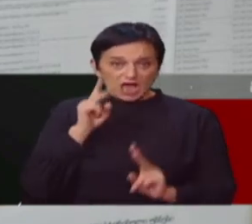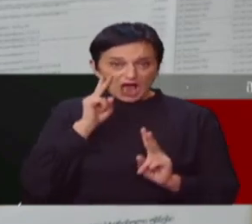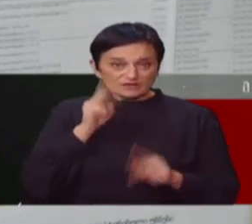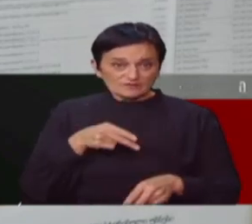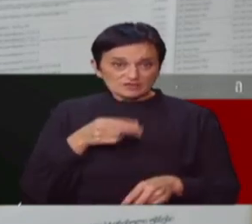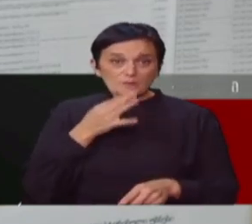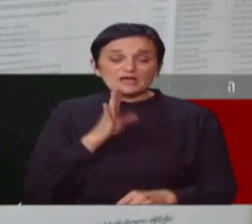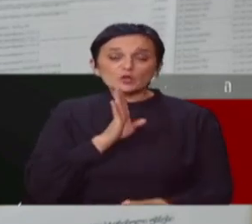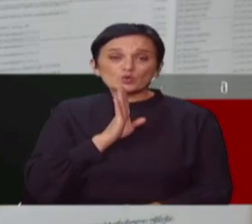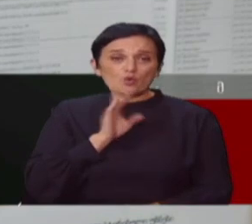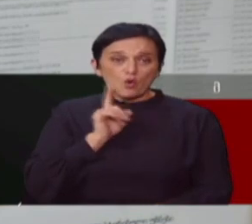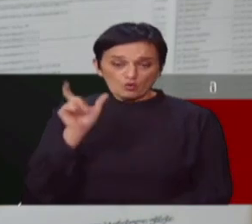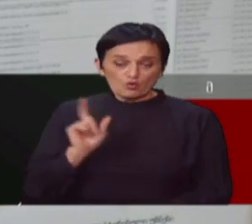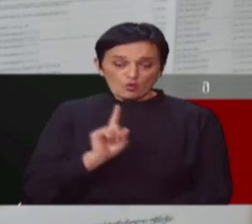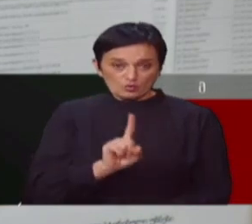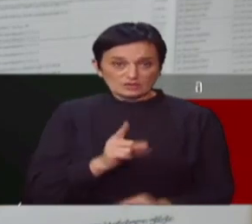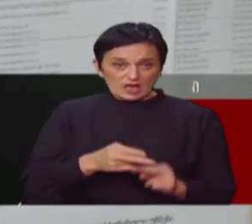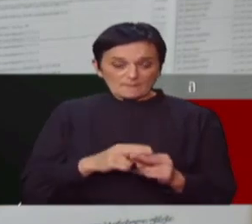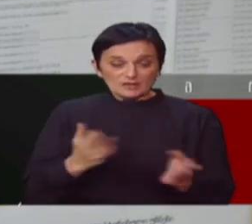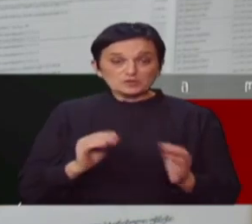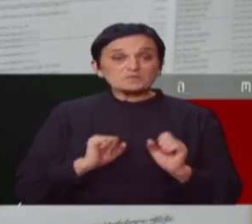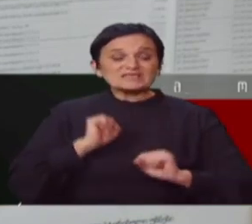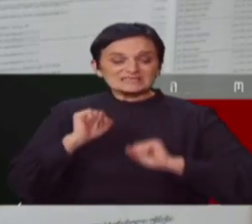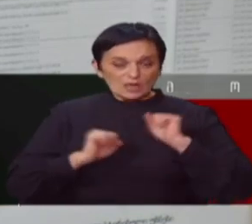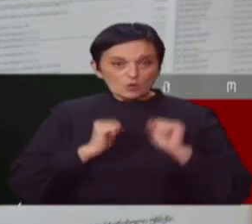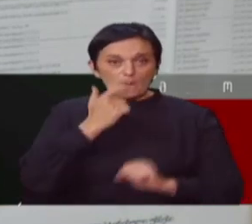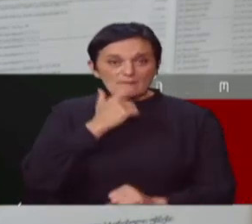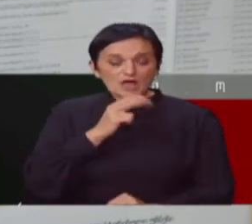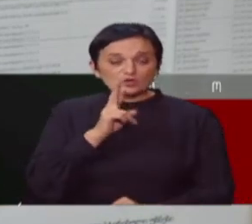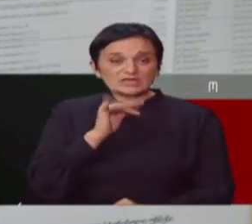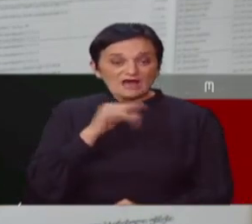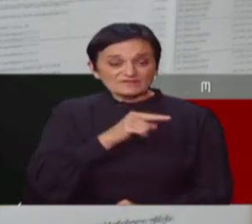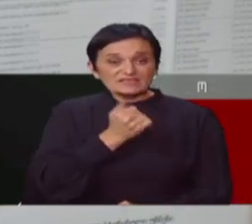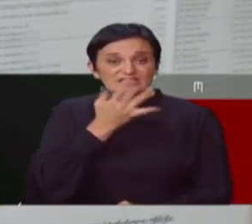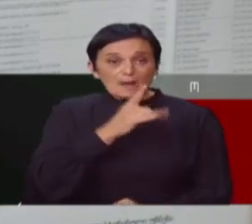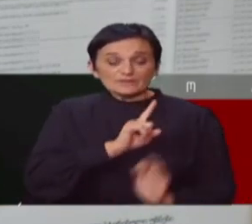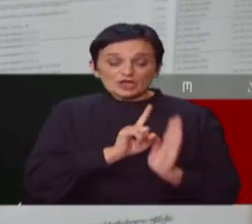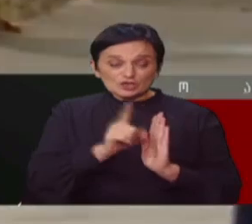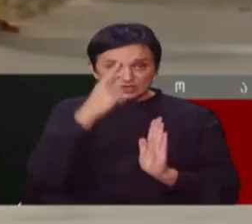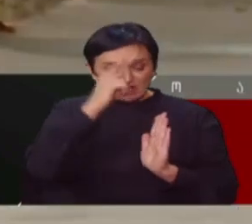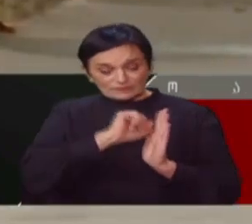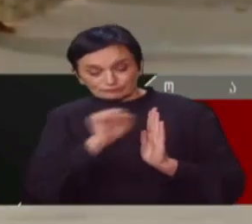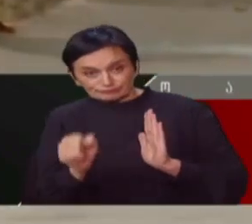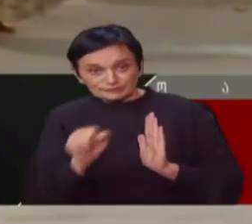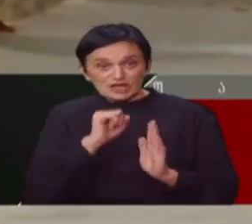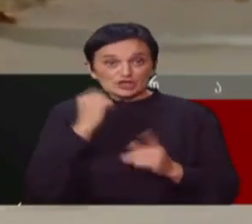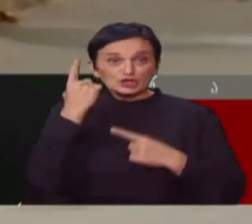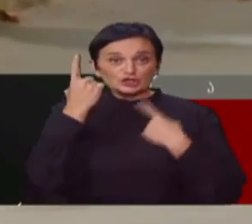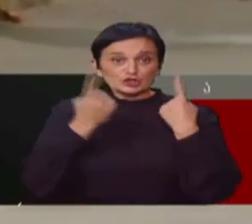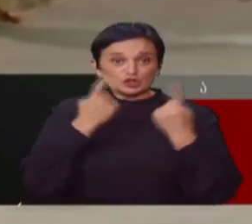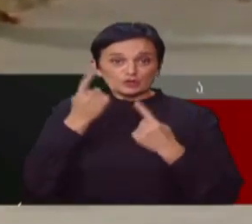გოგონა შეუშვით, ამით მოჩა ინციდენტი, მაგრამ მცდელობა ქონდა, ბატონ დავით რამდენიმე მივიდა კაბინამდე, შეყო თავი გამოვიდა. ინფორმაცია მომივიდა